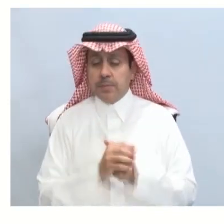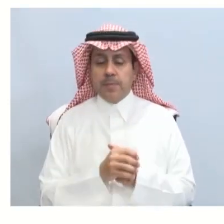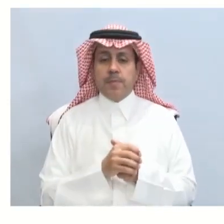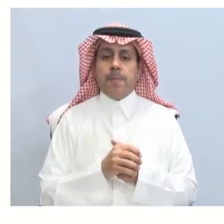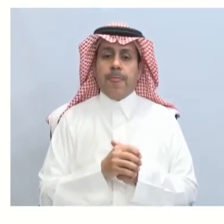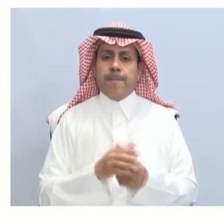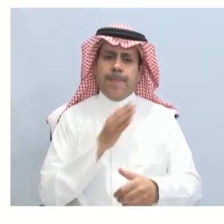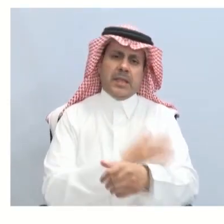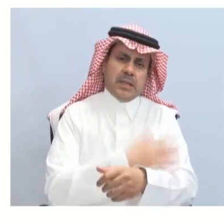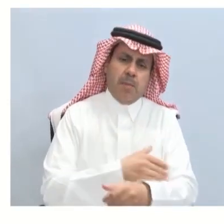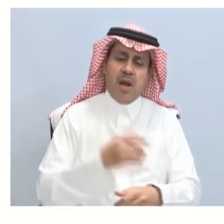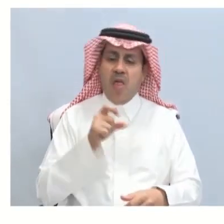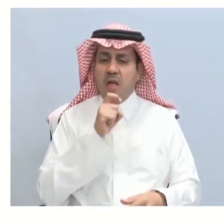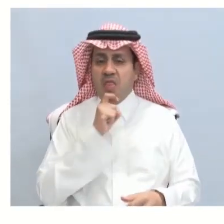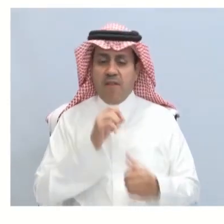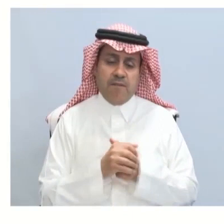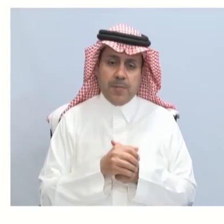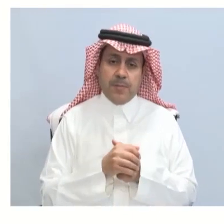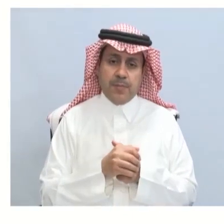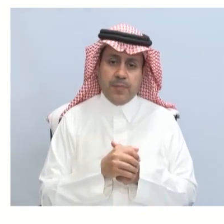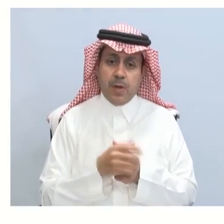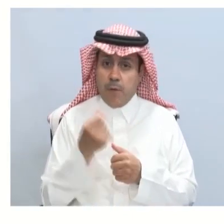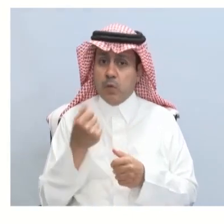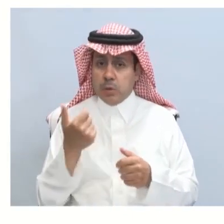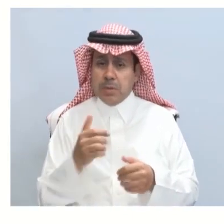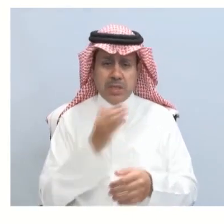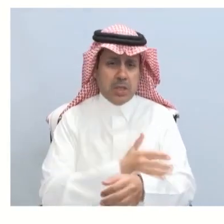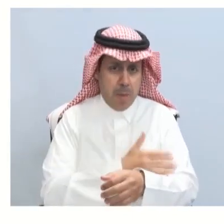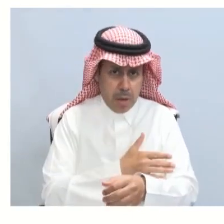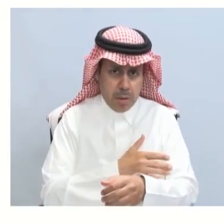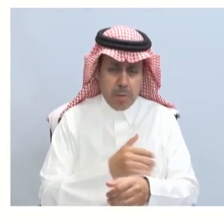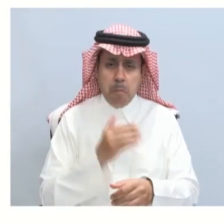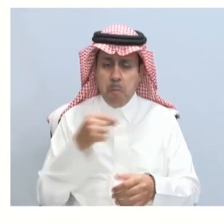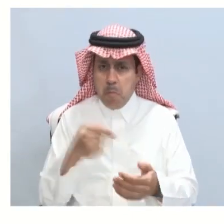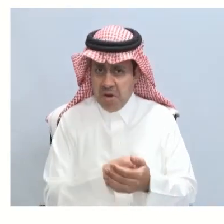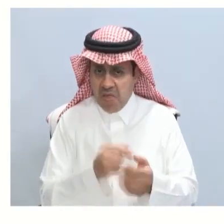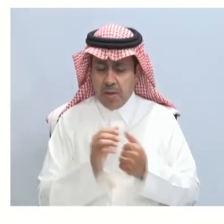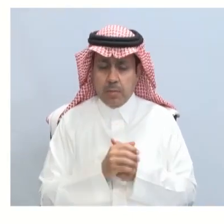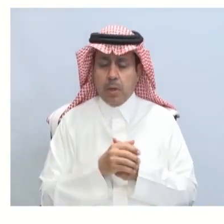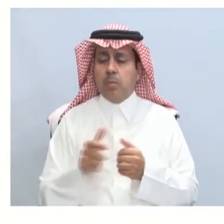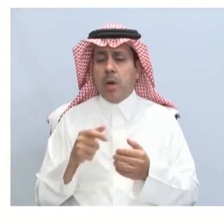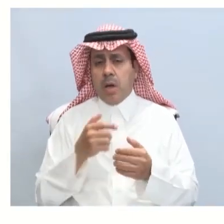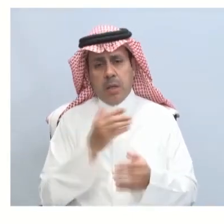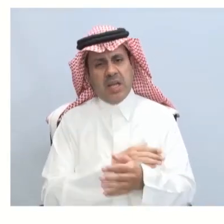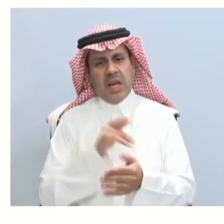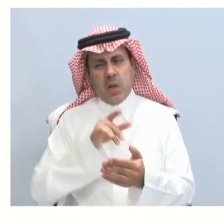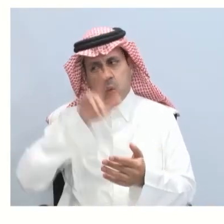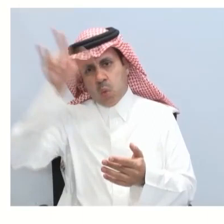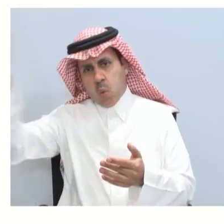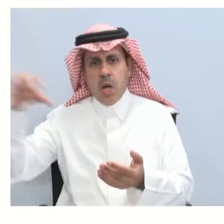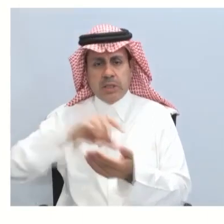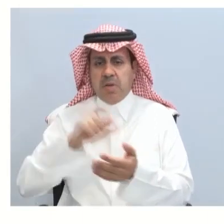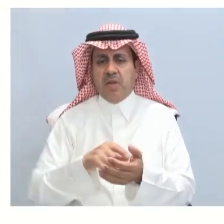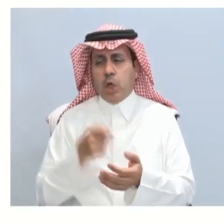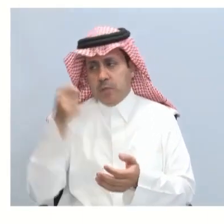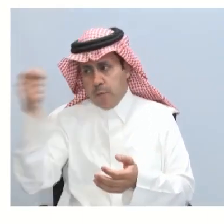كان عاجزا ببدنه قادرا بماله فانه لا باس بالاجار على فعله ولكن